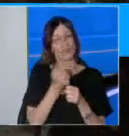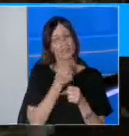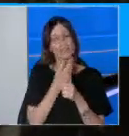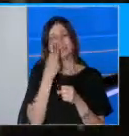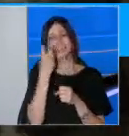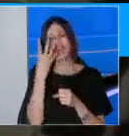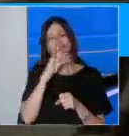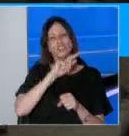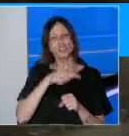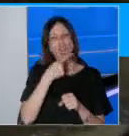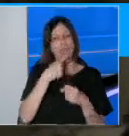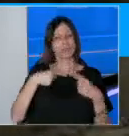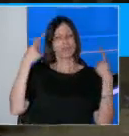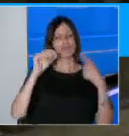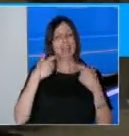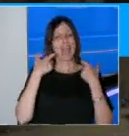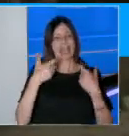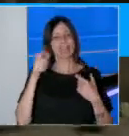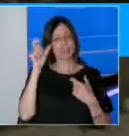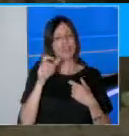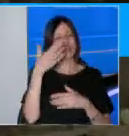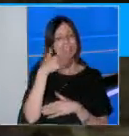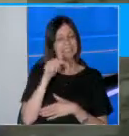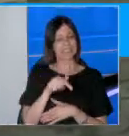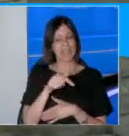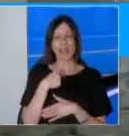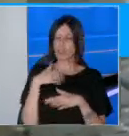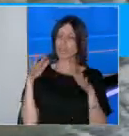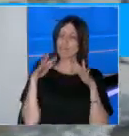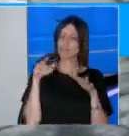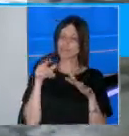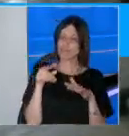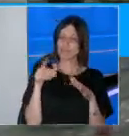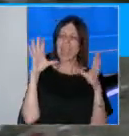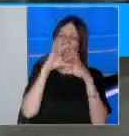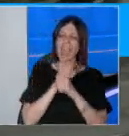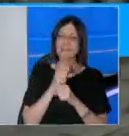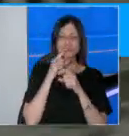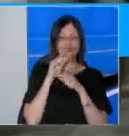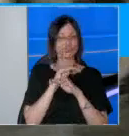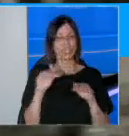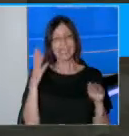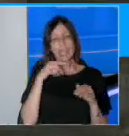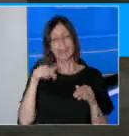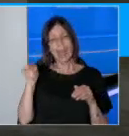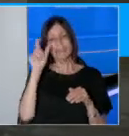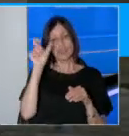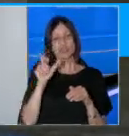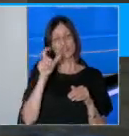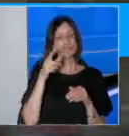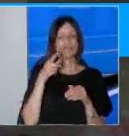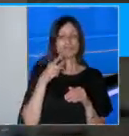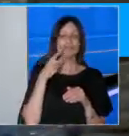ביממה כדי להגן על תושבי מדינת ישראל. אז אנחנו, אלי, נאחל לכם מכאן ערב שקט גם לכם וגם לכל התושבים, ושהכל